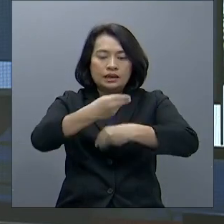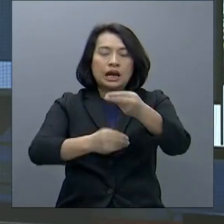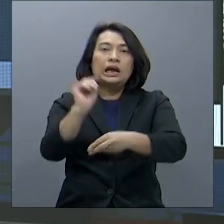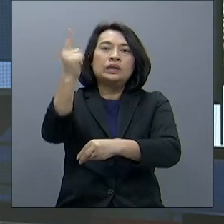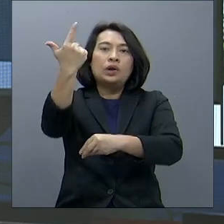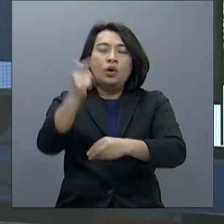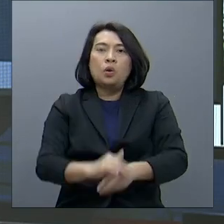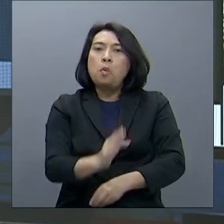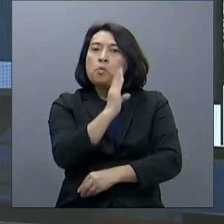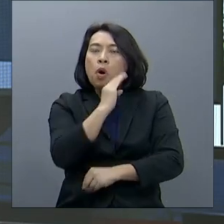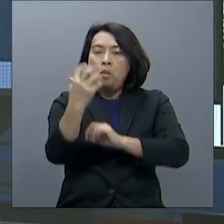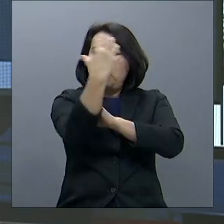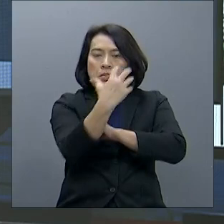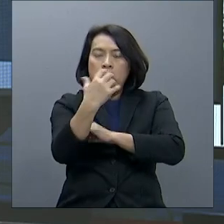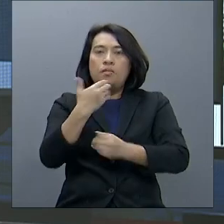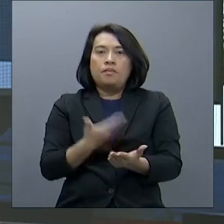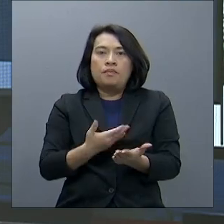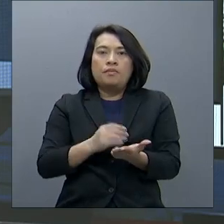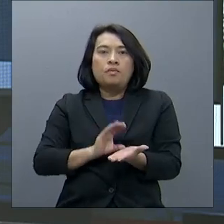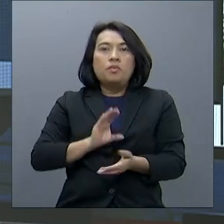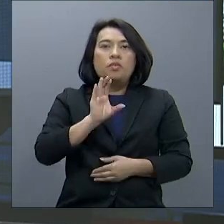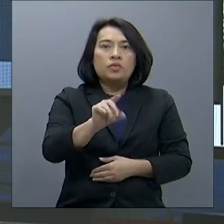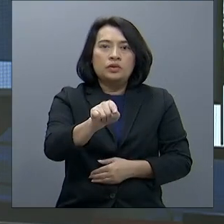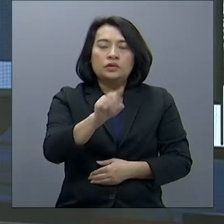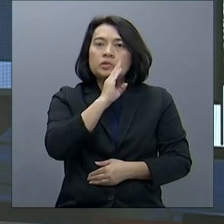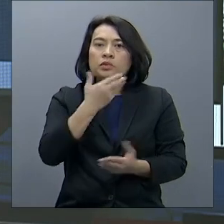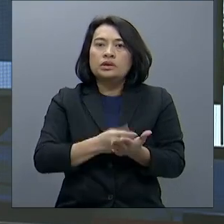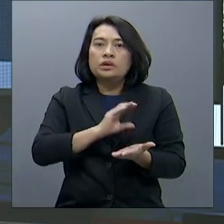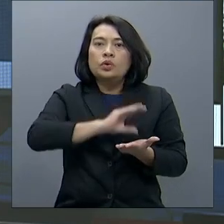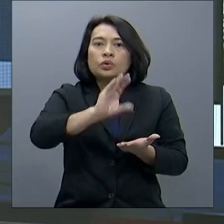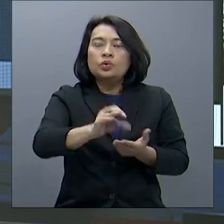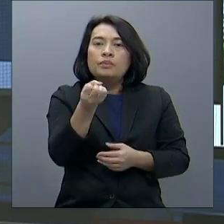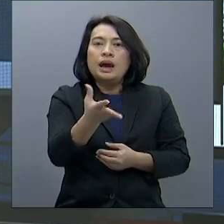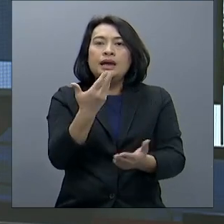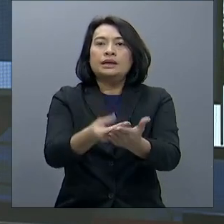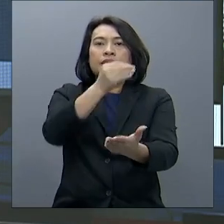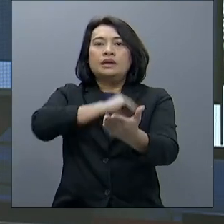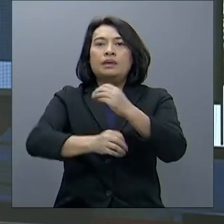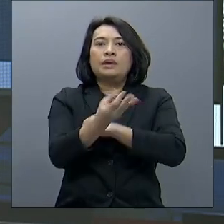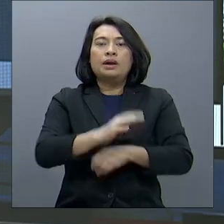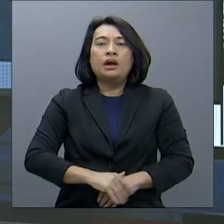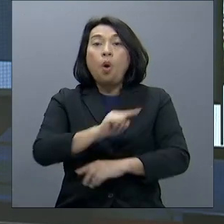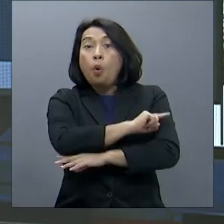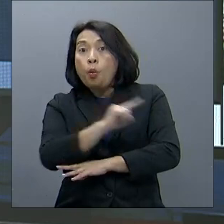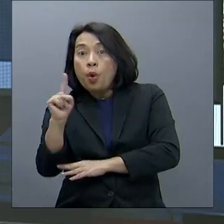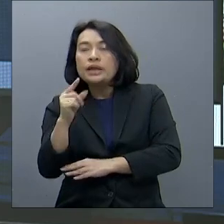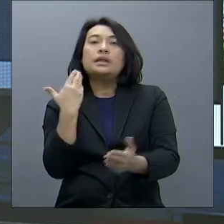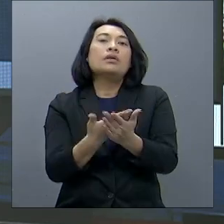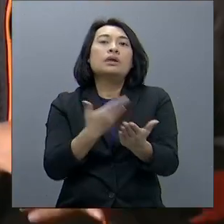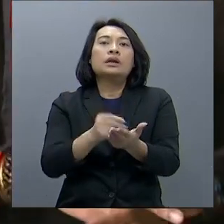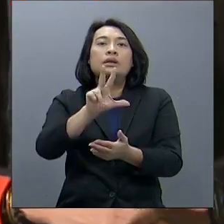มาชักชวนบอกว่าให้เธอร่วมลงทุนหน่อยยิ่งลงทุนมากกำไรมากปรากฏวันเดียวเธอเสียเงินไปกว่า 300,000 บา